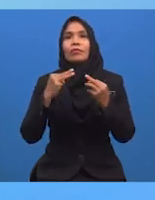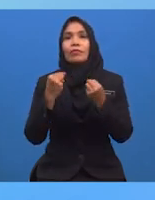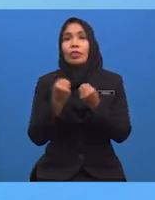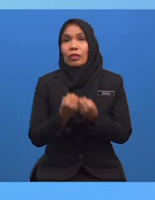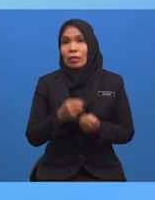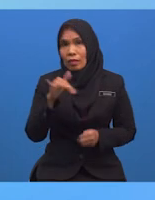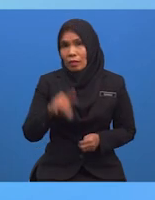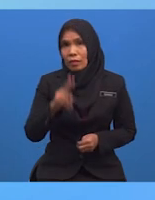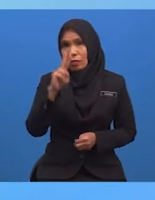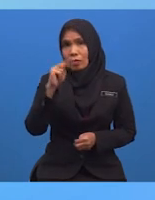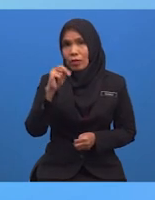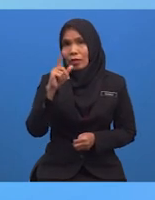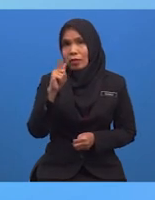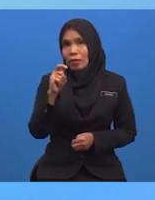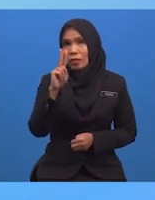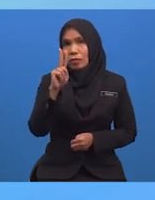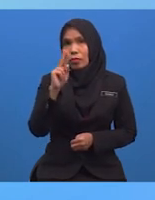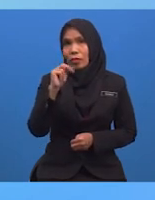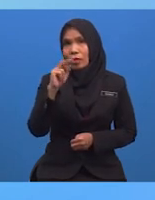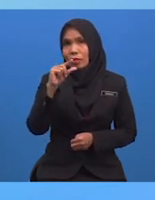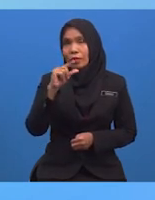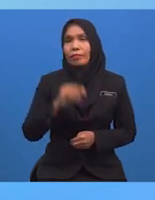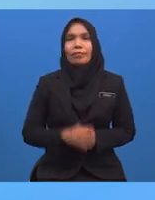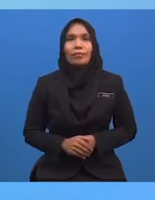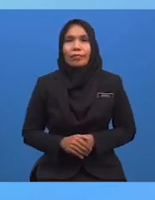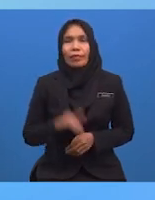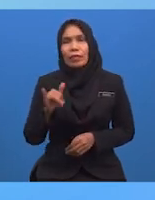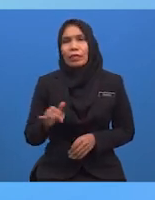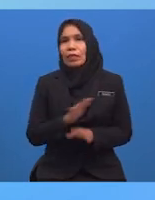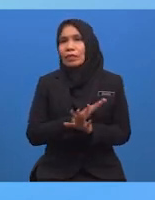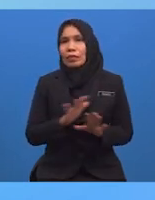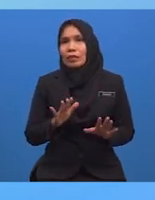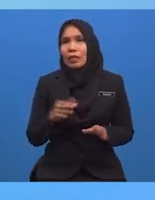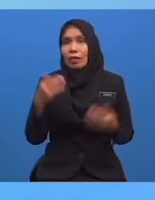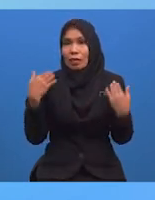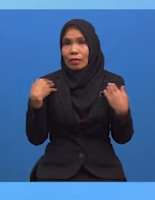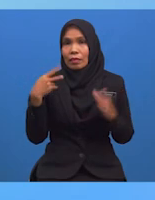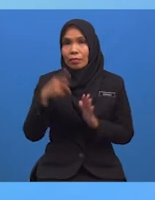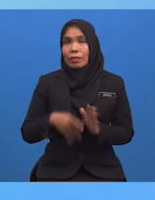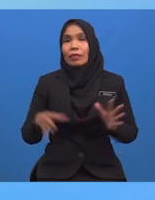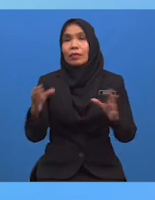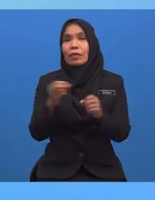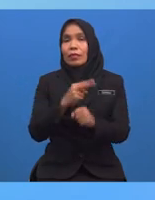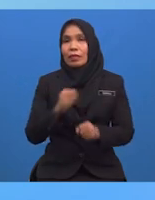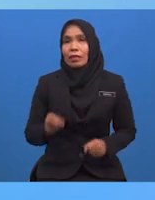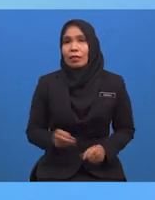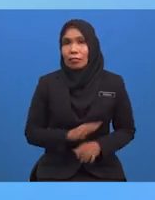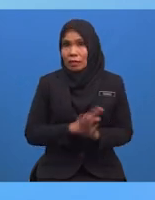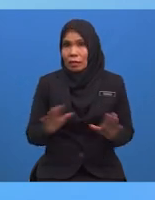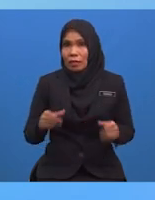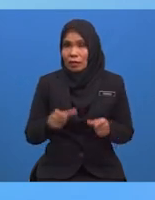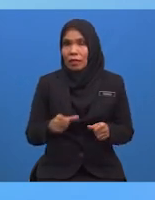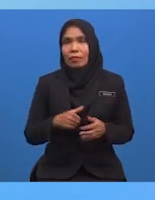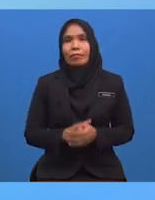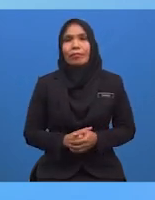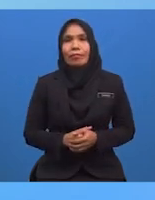mengalami keuntungan pula ialah golongan yang tidak berpendapatan tidak tetap seperti peniaga, pemilik